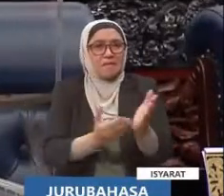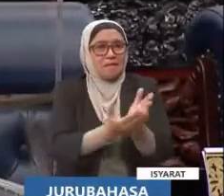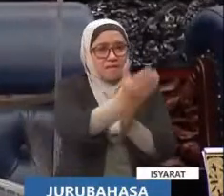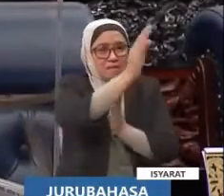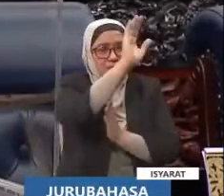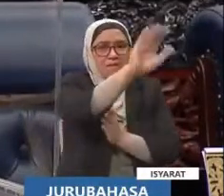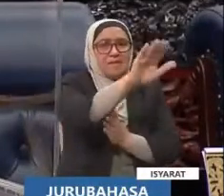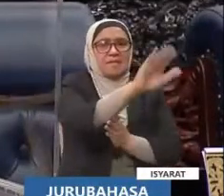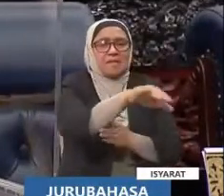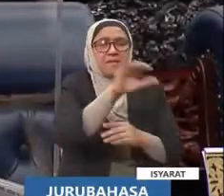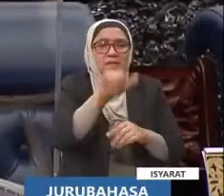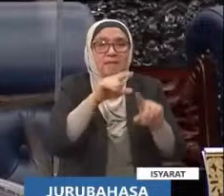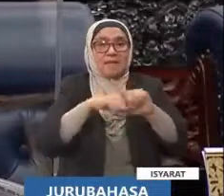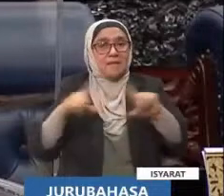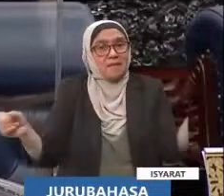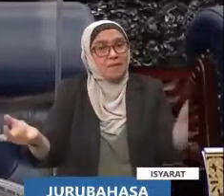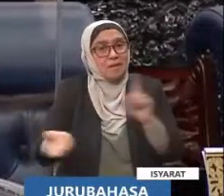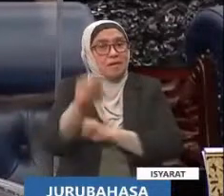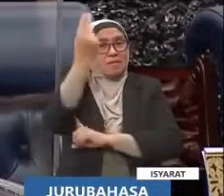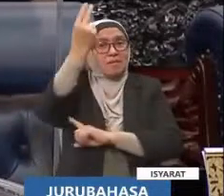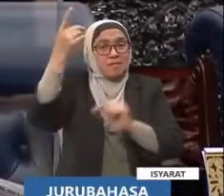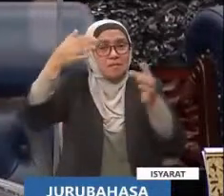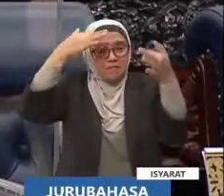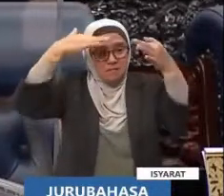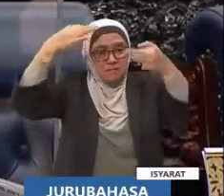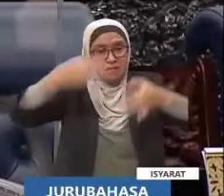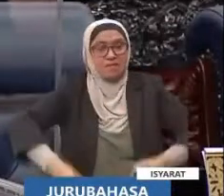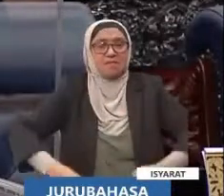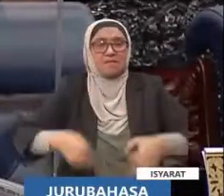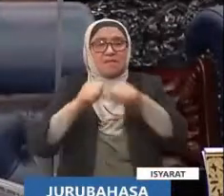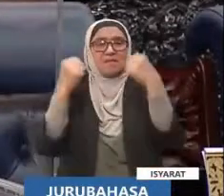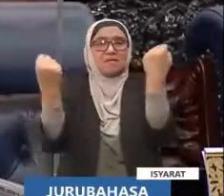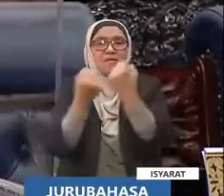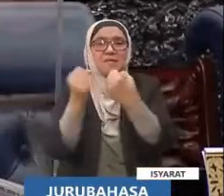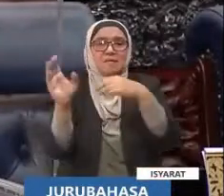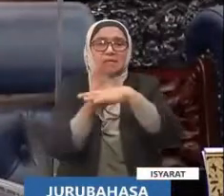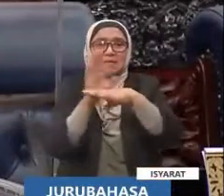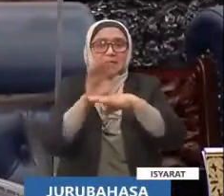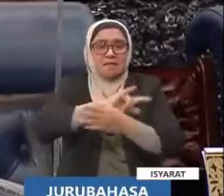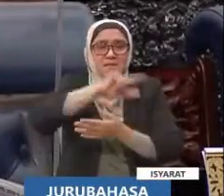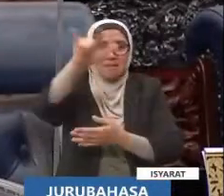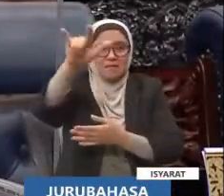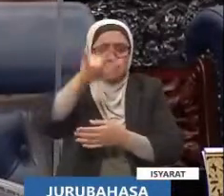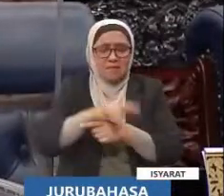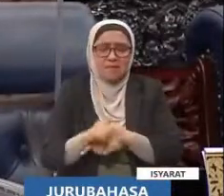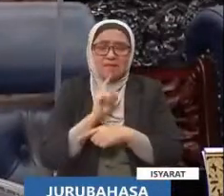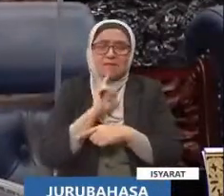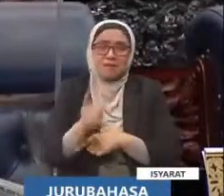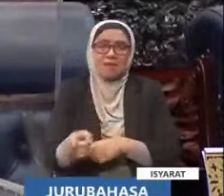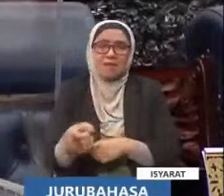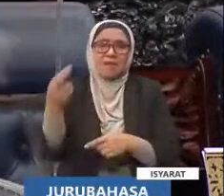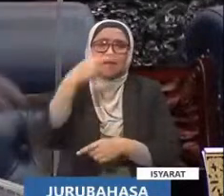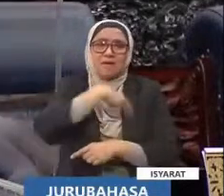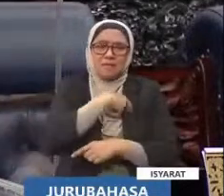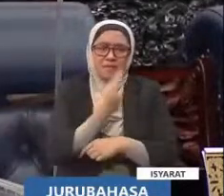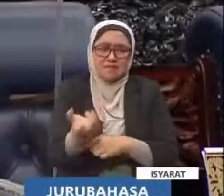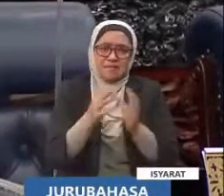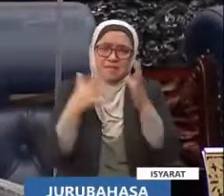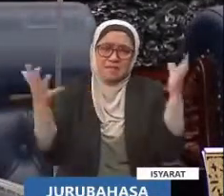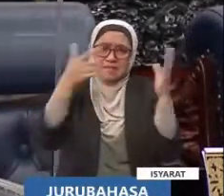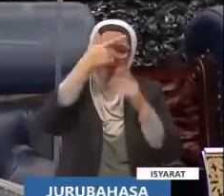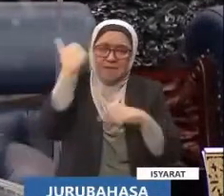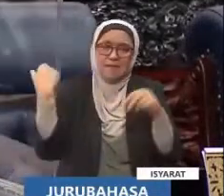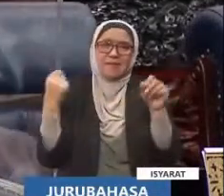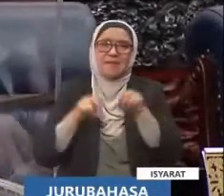terpulang kepada utusannya akan dibuat oleh syari'at berbagai yang rata-rata menghadapi kerugian besar disebabkan oleh pendek Makasih